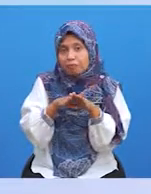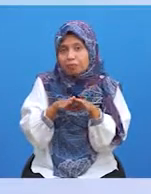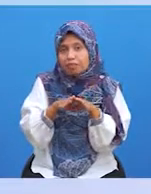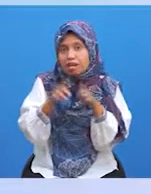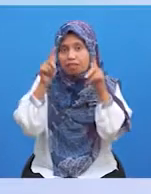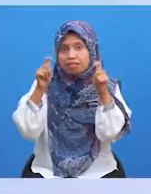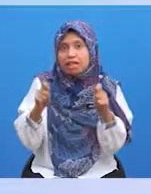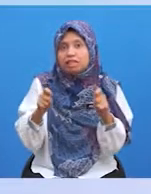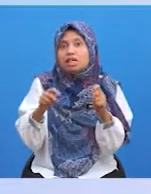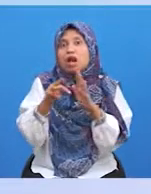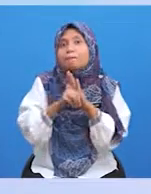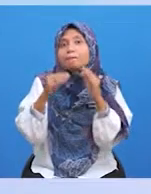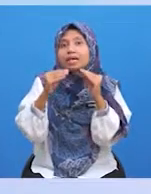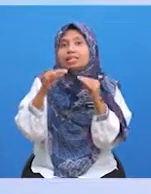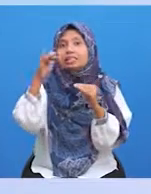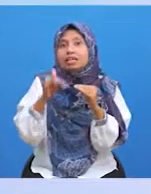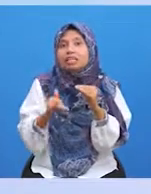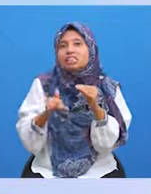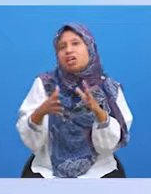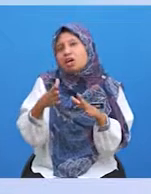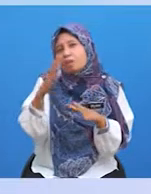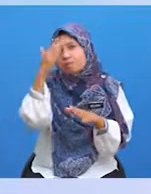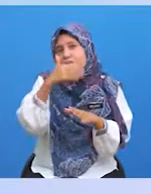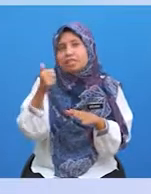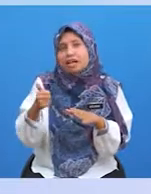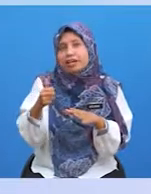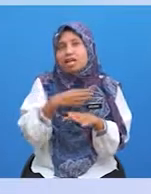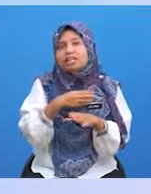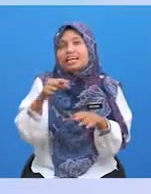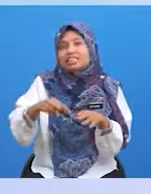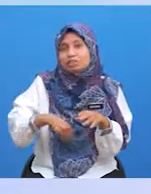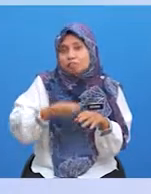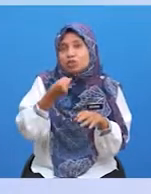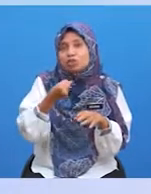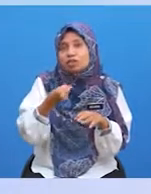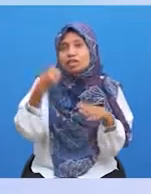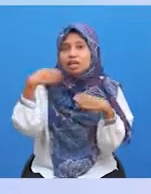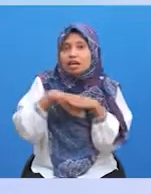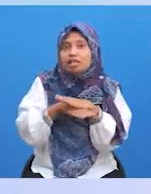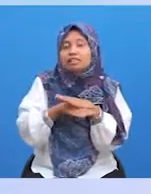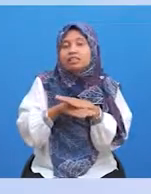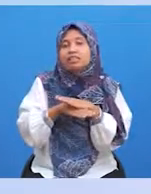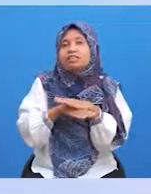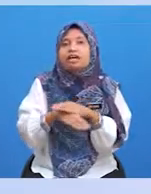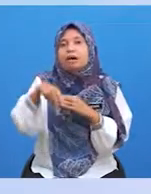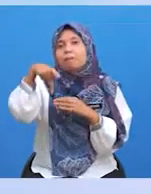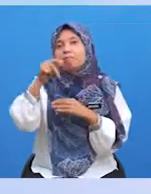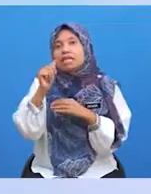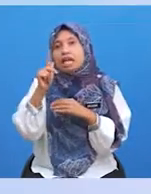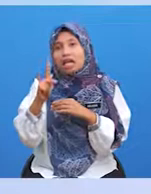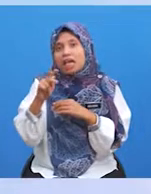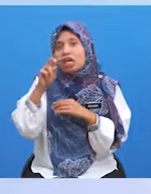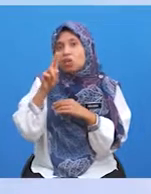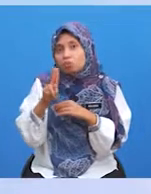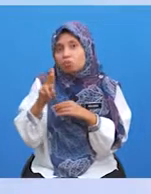PAK 21, selalu diperkatakan dan sering dipaparkan dalam media massa, khususnya